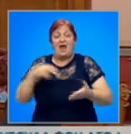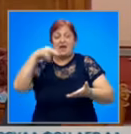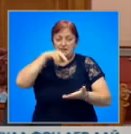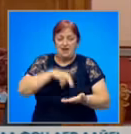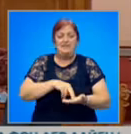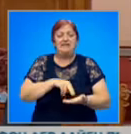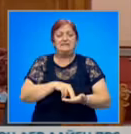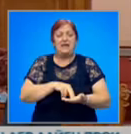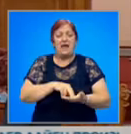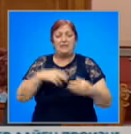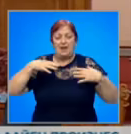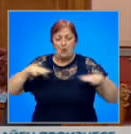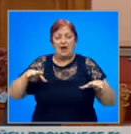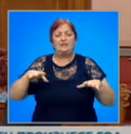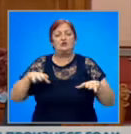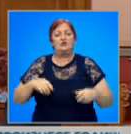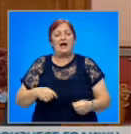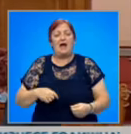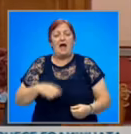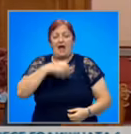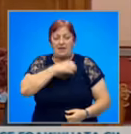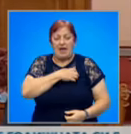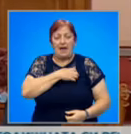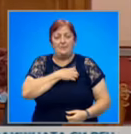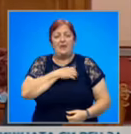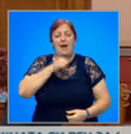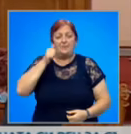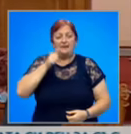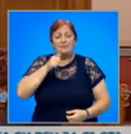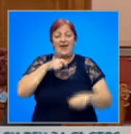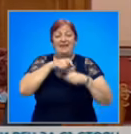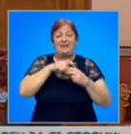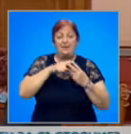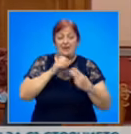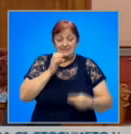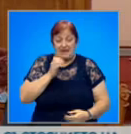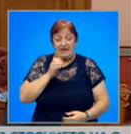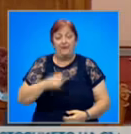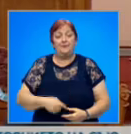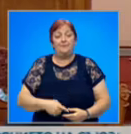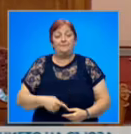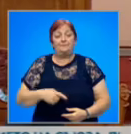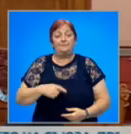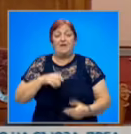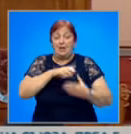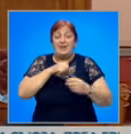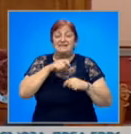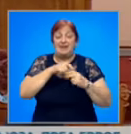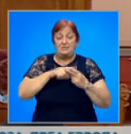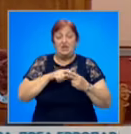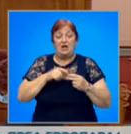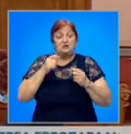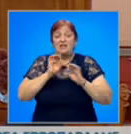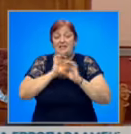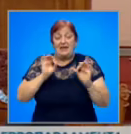се, Демократична, ГЕРБ, БСП и ДПС, т.е. без ДПС, всички останали